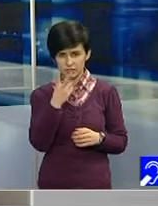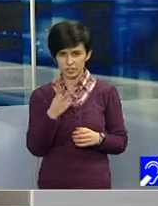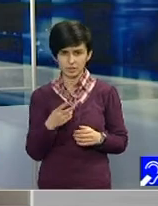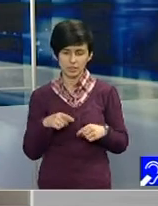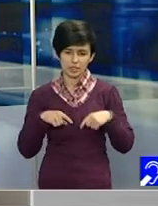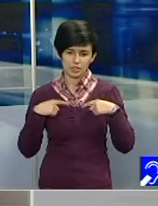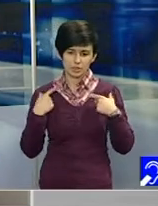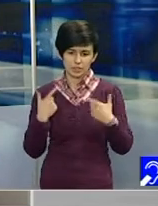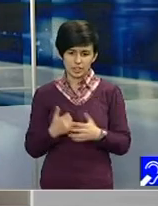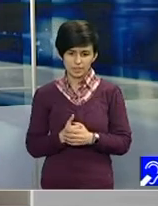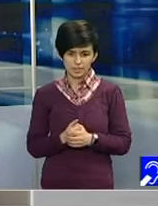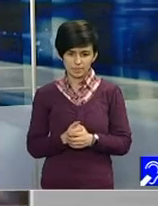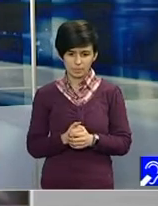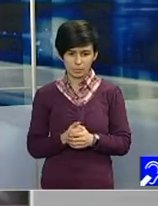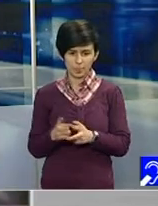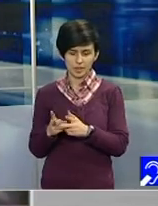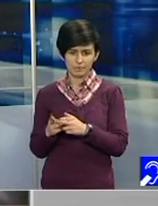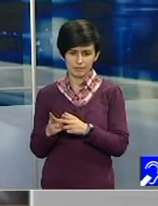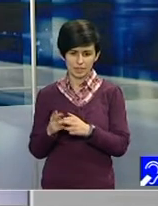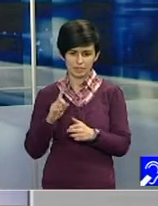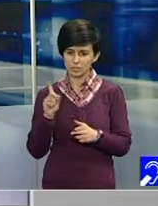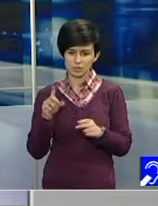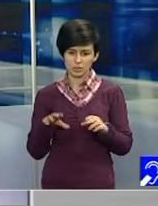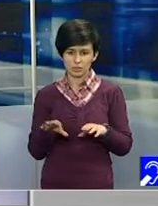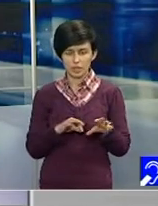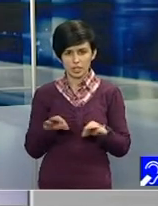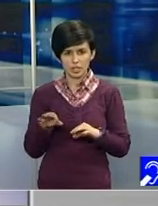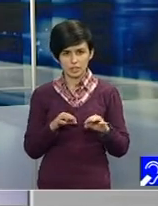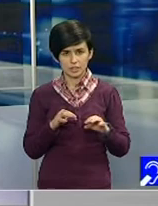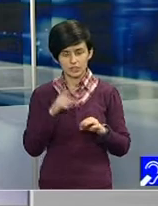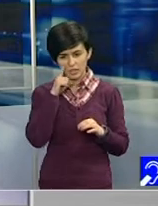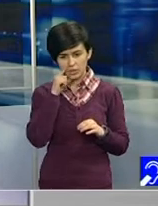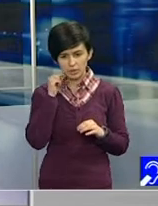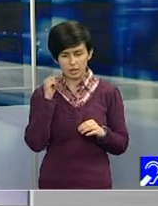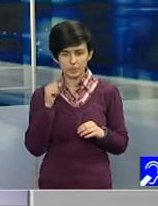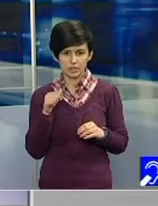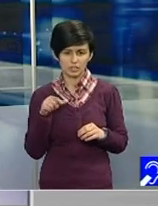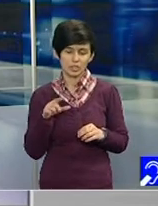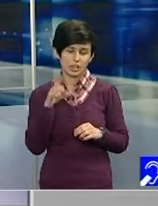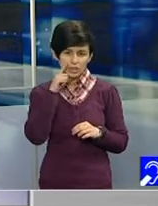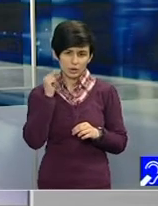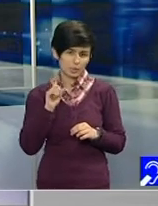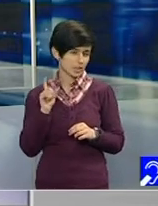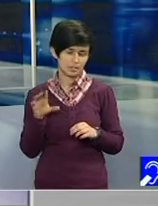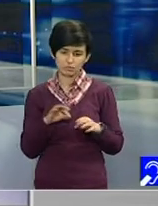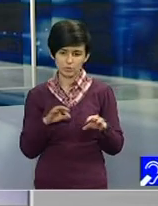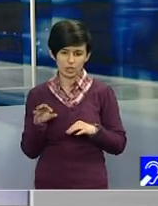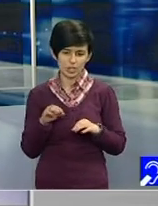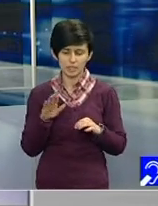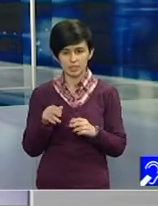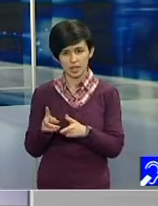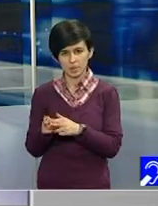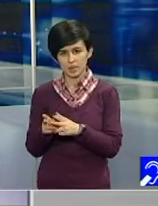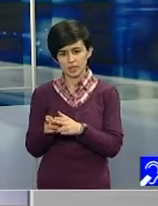Iar cancerul nu alege oameni. Da. Acești tineri nu au ales să aibă cancer. Oricare dintre noi ar putea fi mâine diagnosticat.